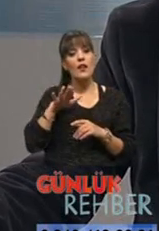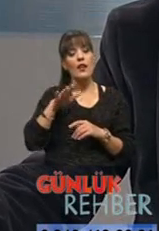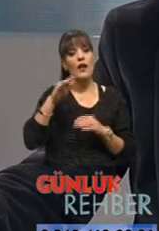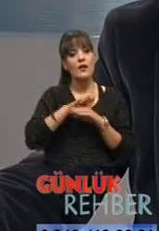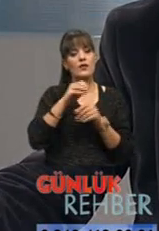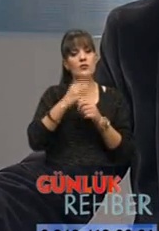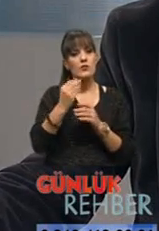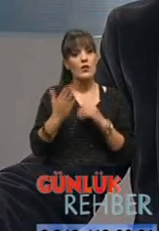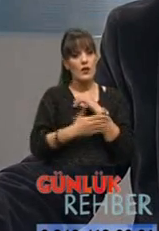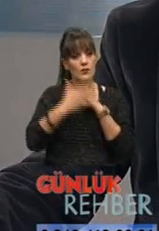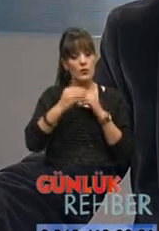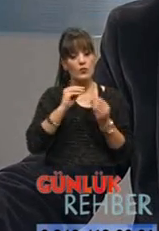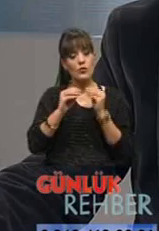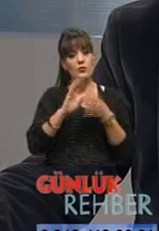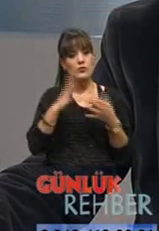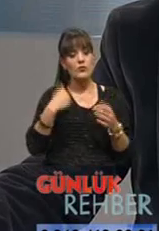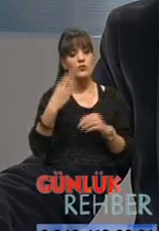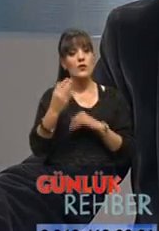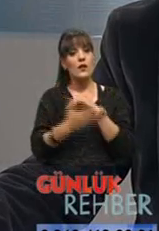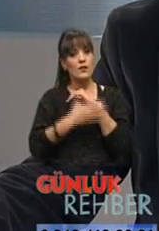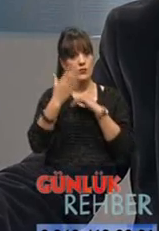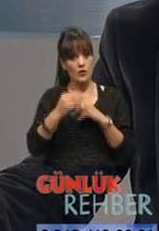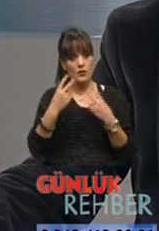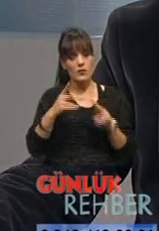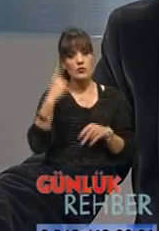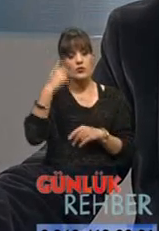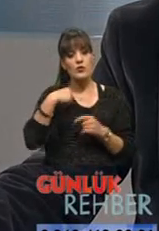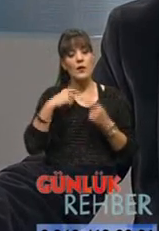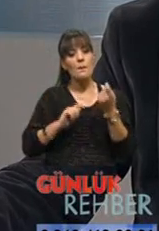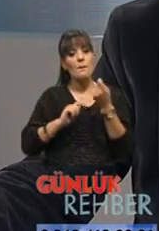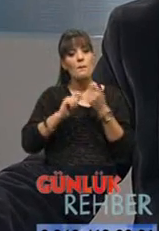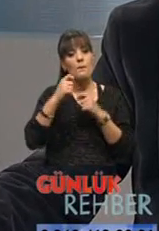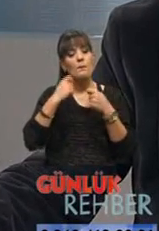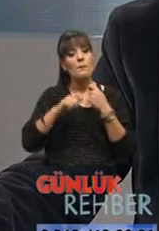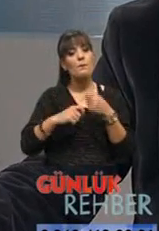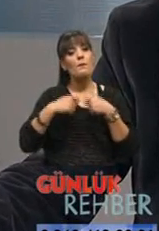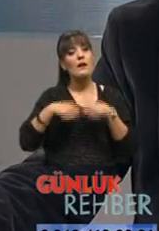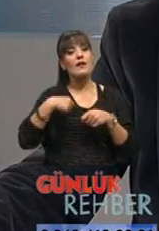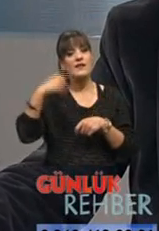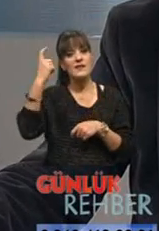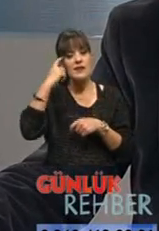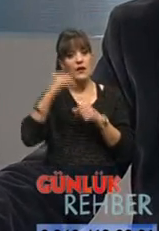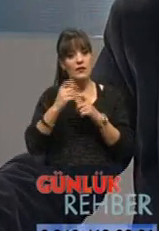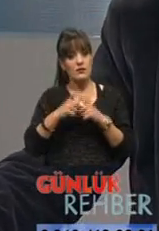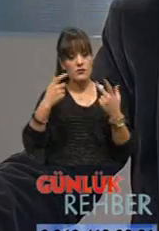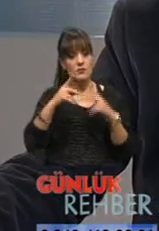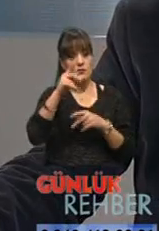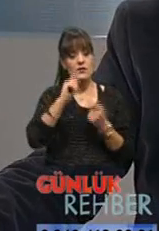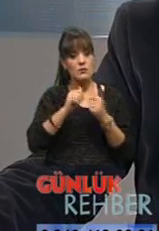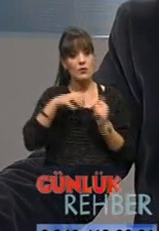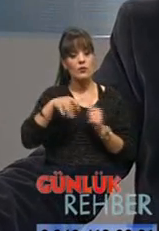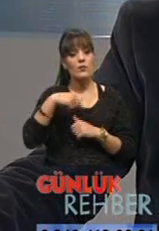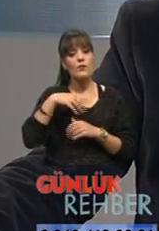yardımcı olacak. Problemleri çözmede size çok yardımcı olabilecek. Çünkü pratik zekanızı geliştiren bir spor dalı. Bunun dışında tabii